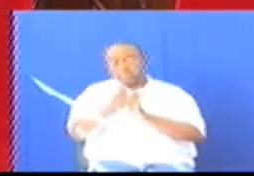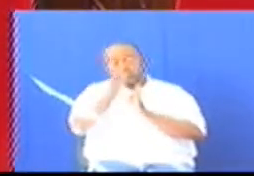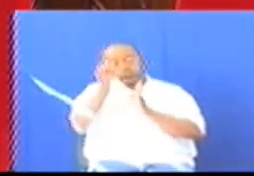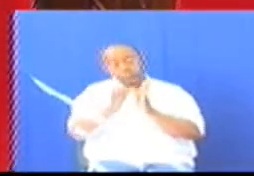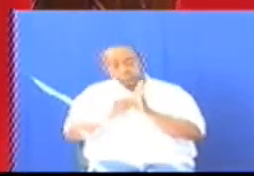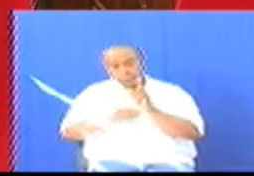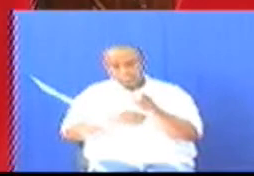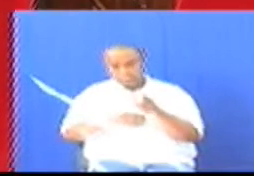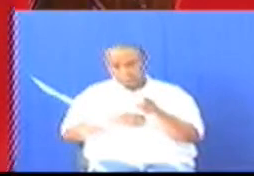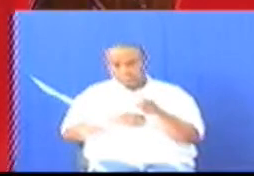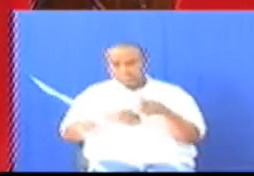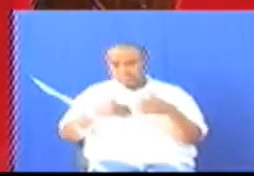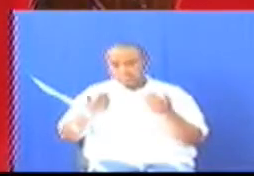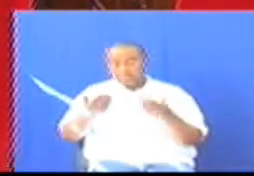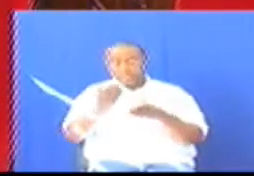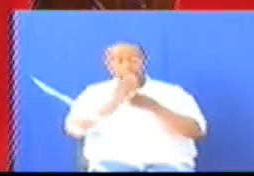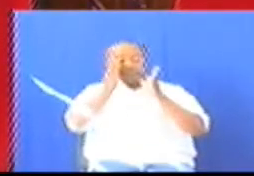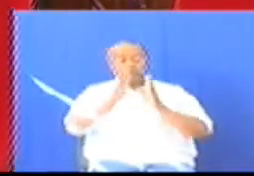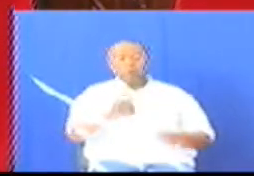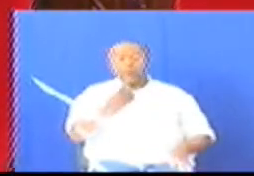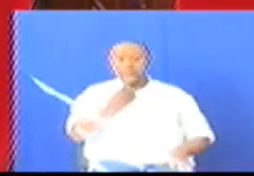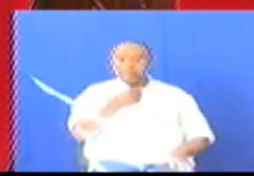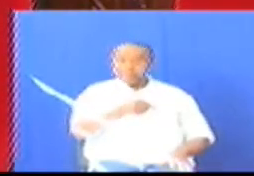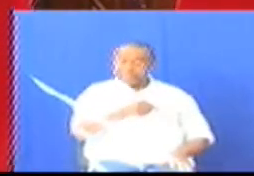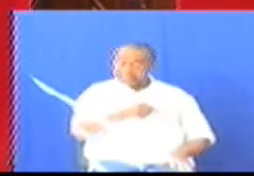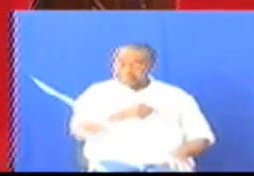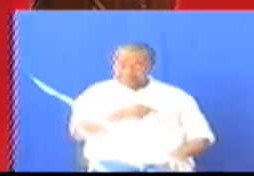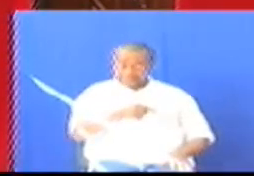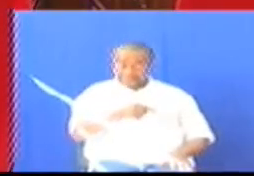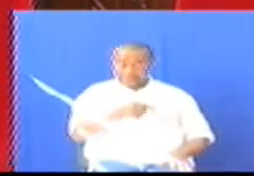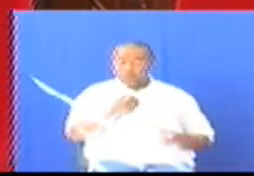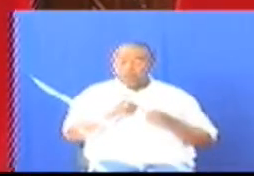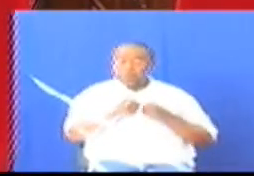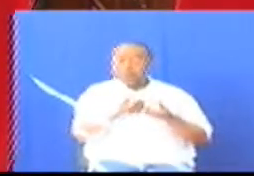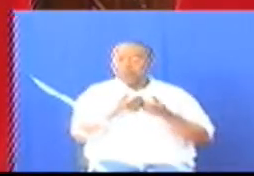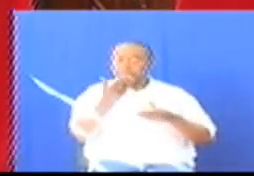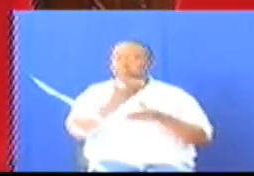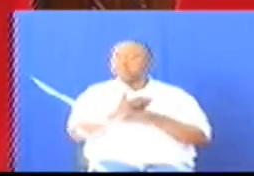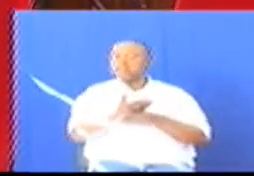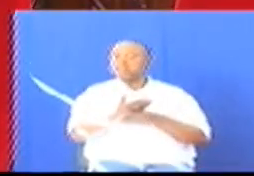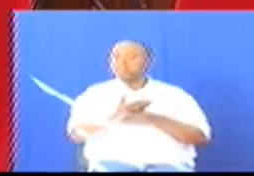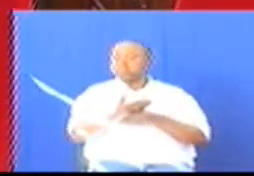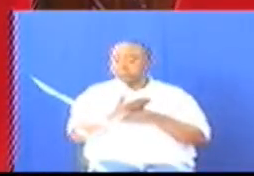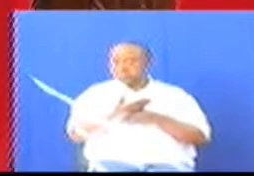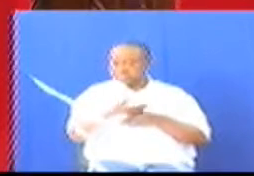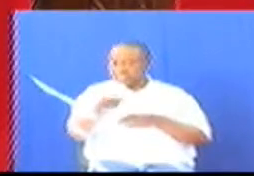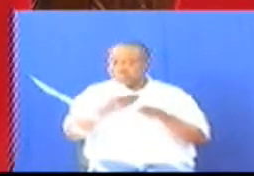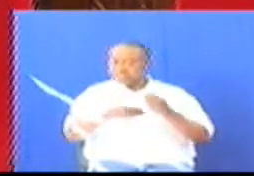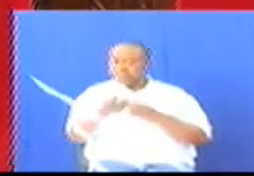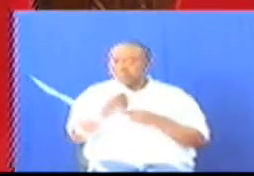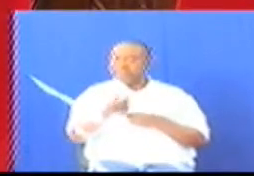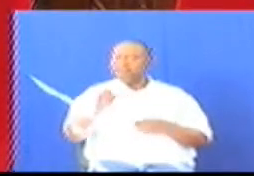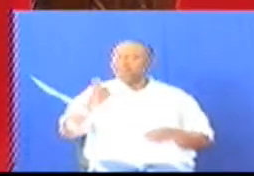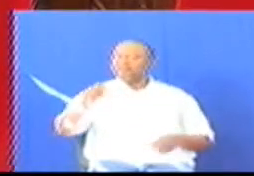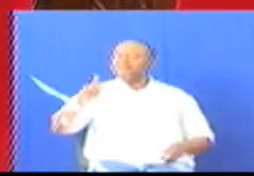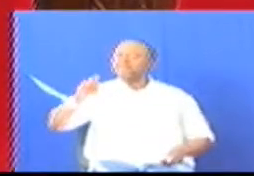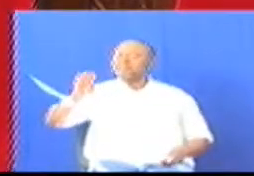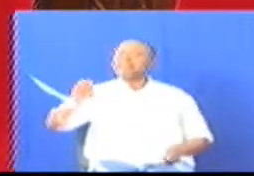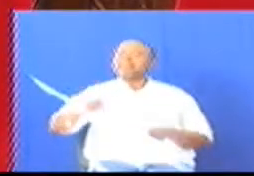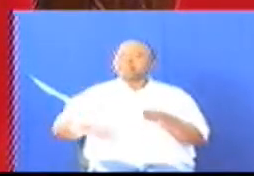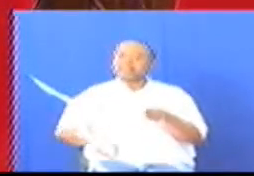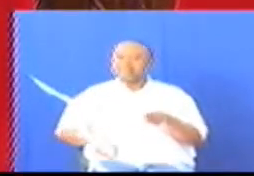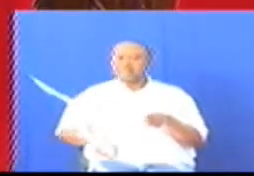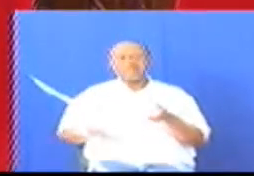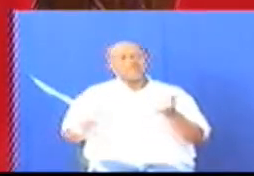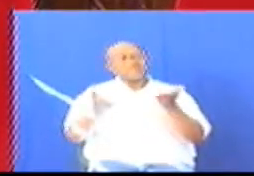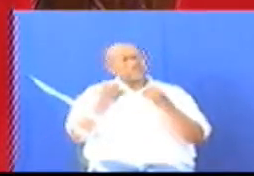wanasema benki kuu kwamba fedha hizi wamepewa na mabenki ya biashara ni pesa feki. Kwa hiyo